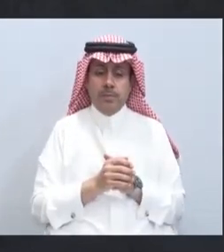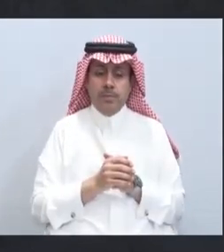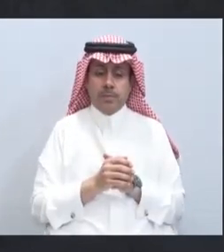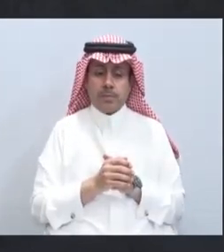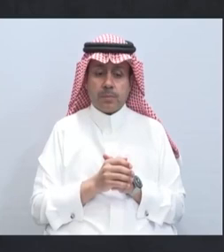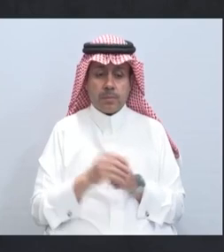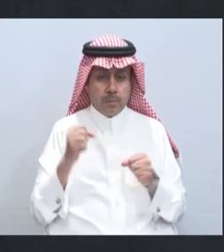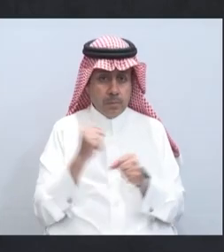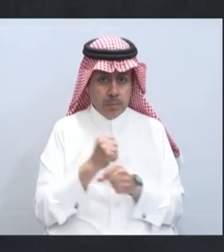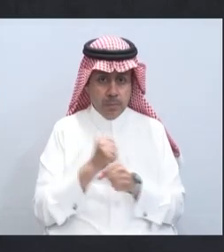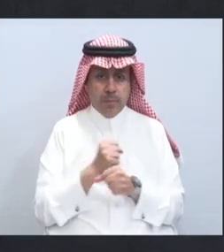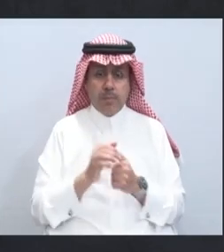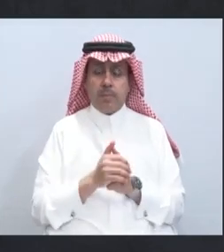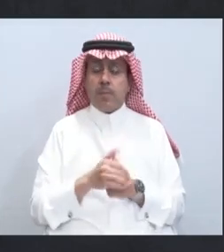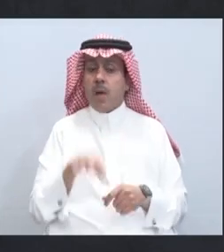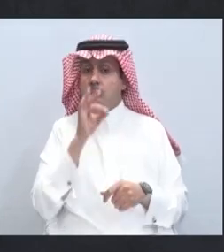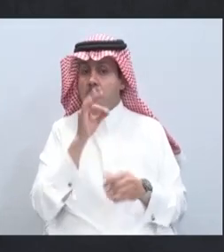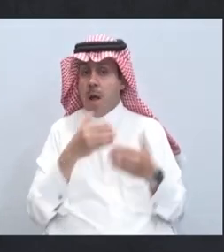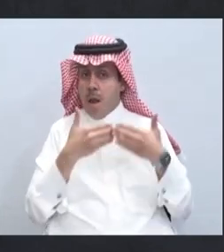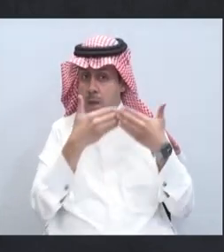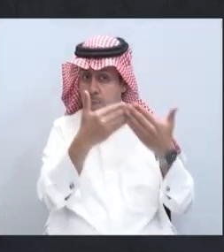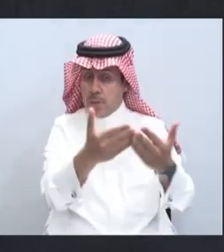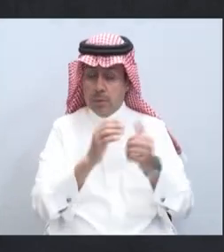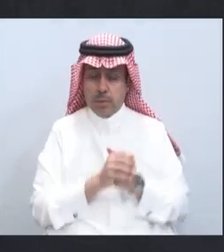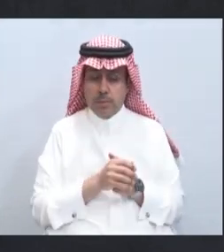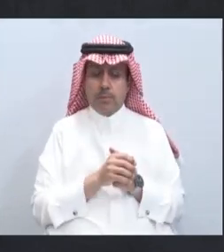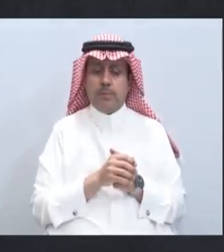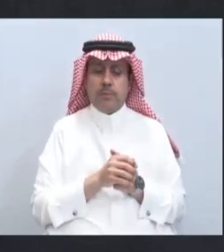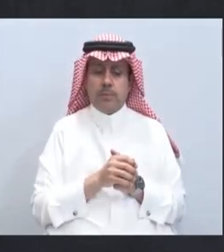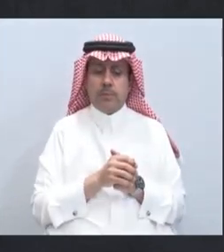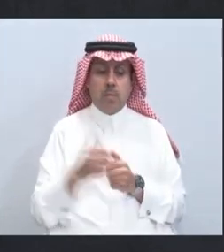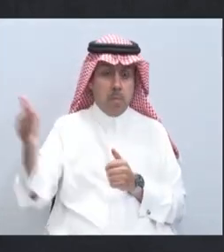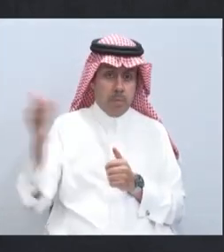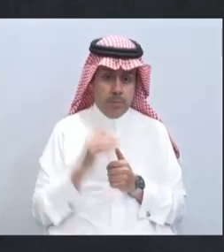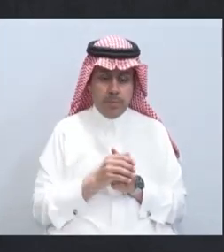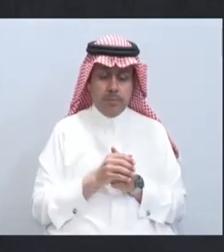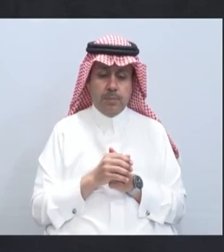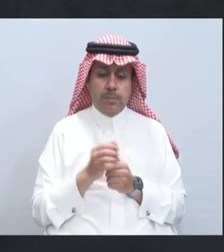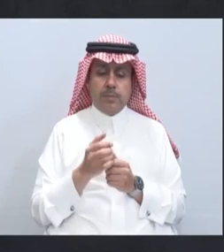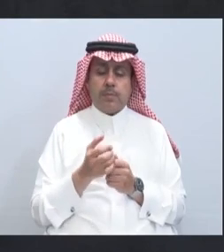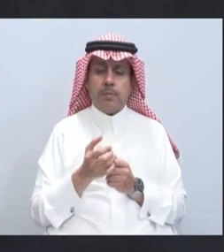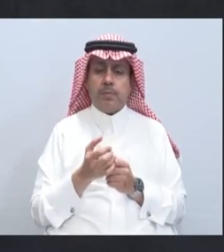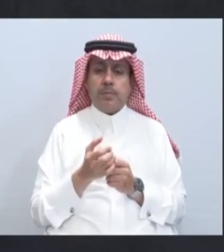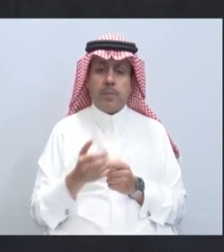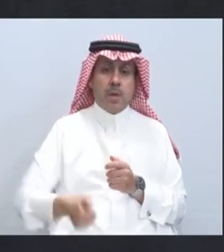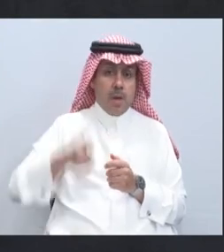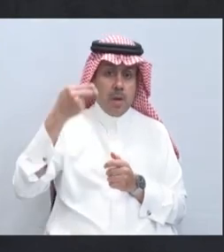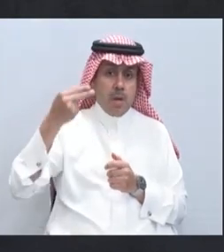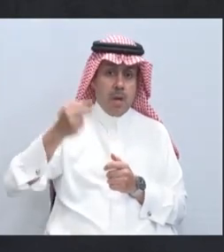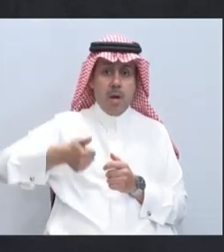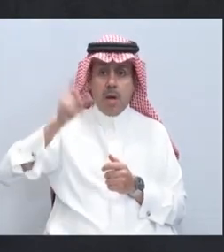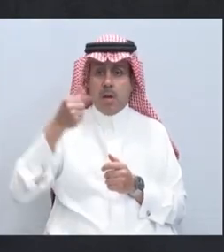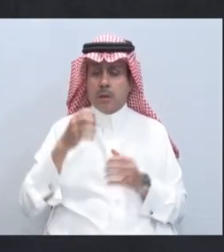العمليات او الخدمات التي تقدمها مثل خدمات مثلا مرجعيه خدمات الاعاره سوف تكون من الصعب